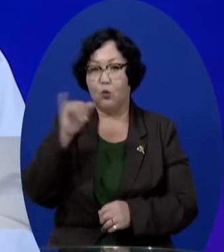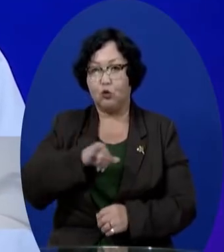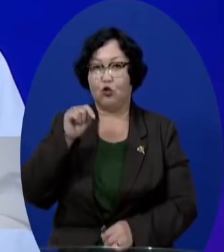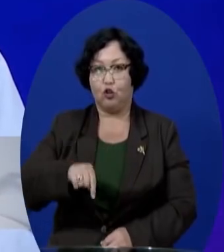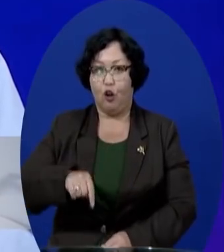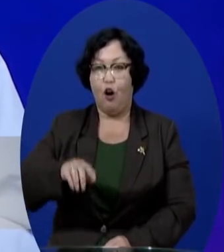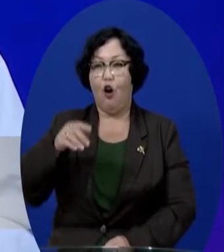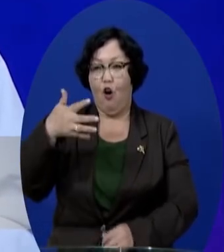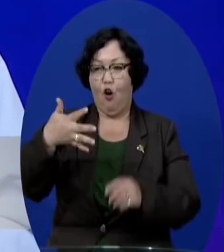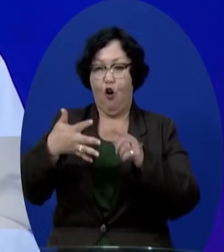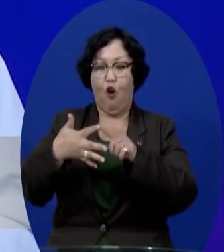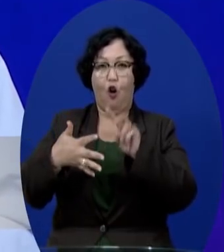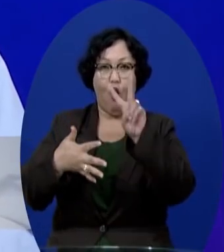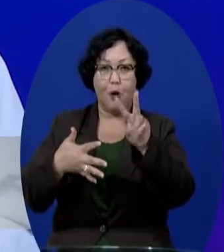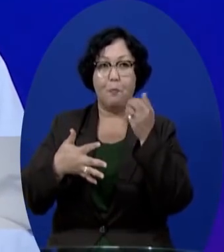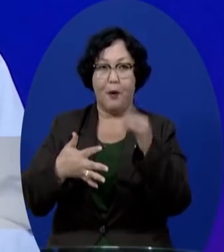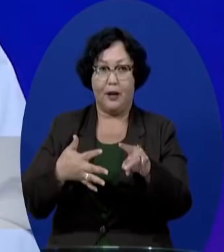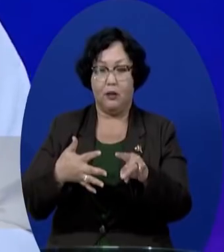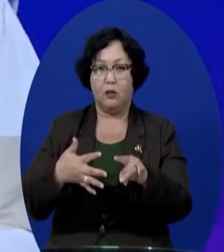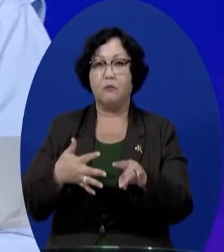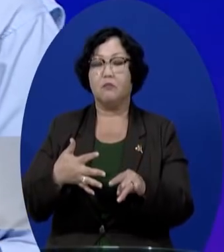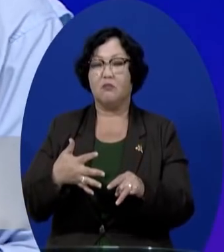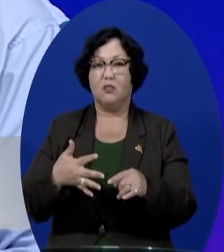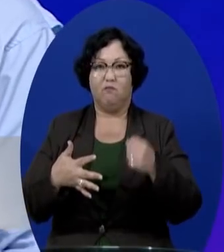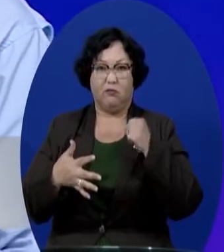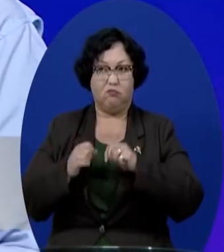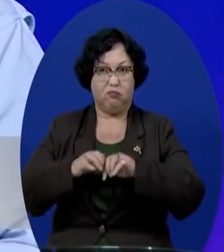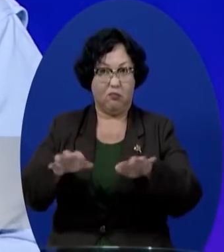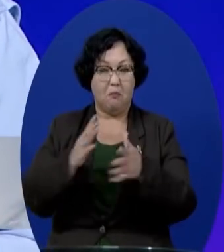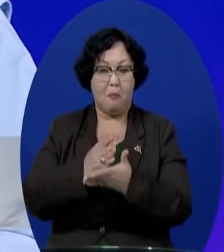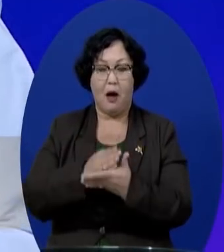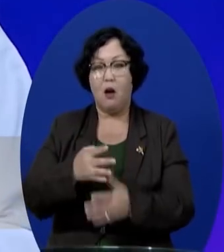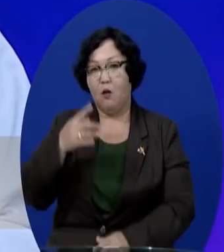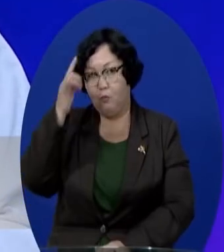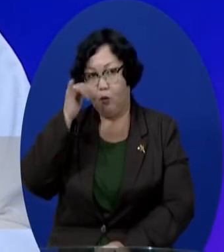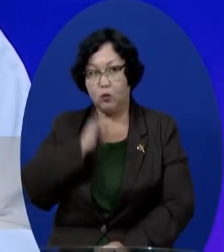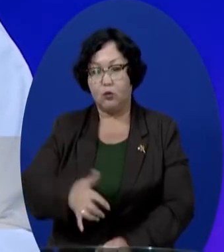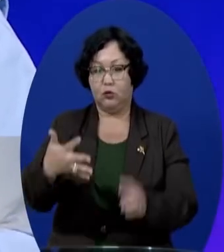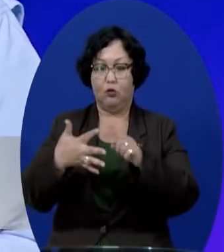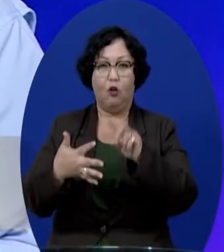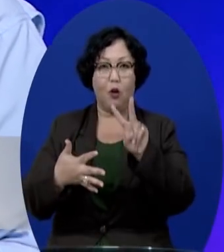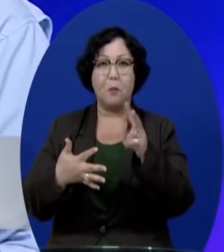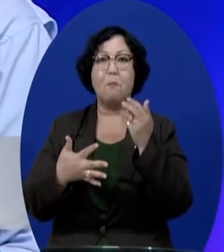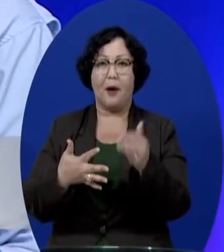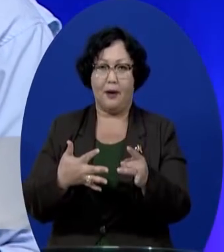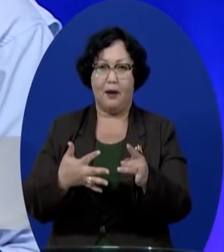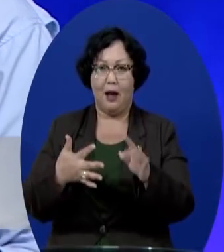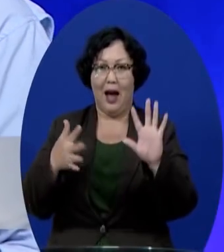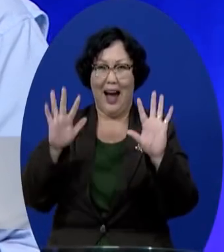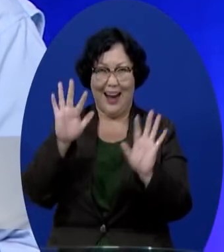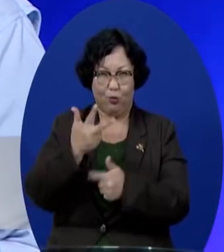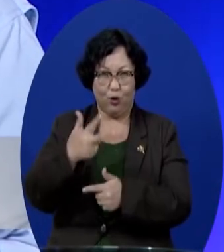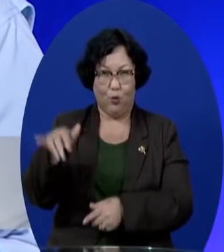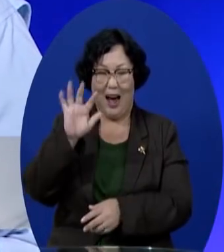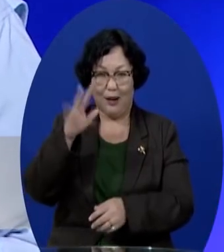улсаас. Төв Азийн болон Зүүн Өмнөд Азийн. Тэгэхээр Монгол улс 2 дугаарт эрэмблэгдэж гин гэдэг утга нь бол өөрөө Монгол улс энэ цоохор